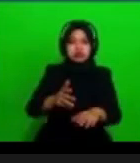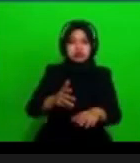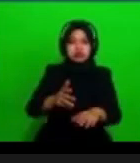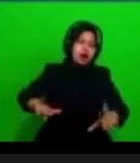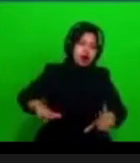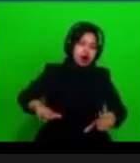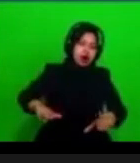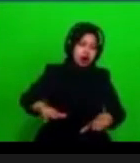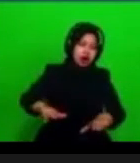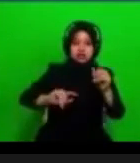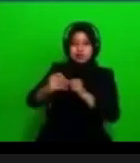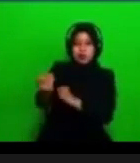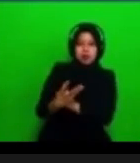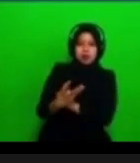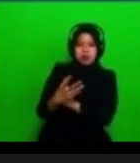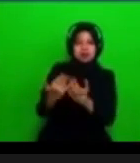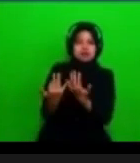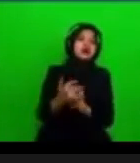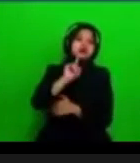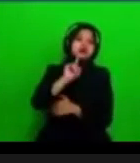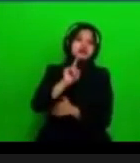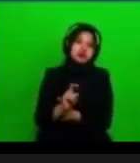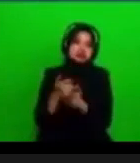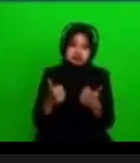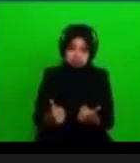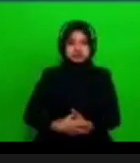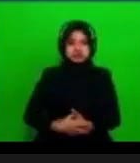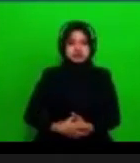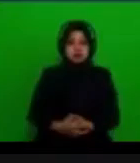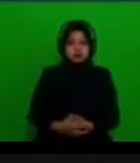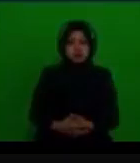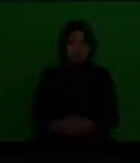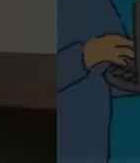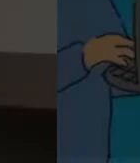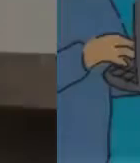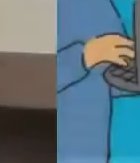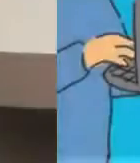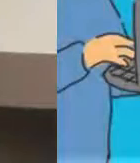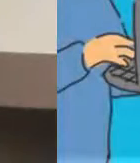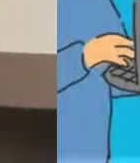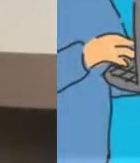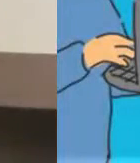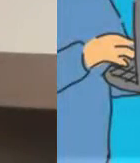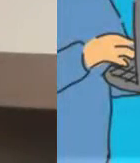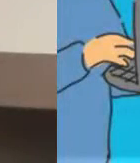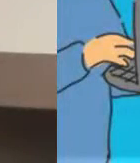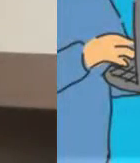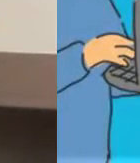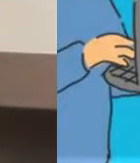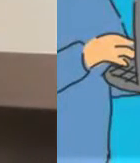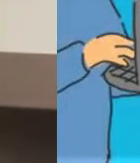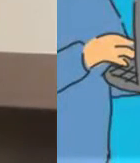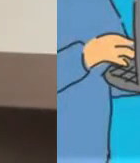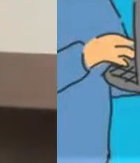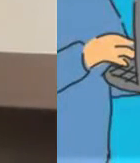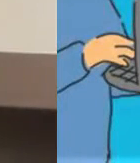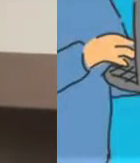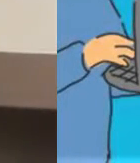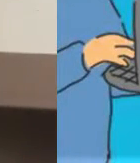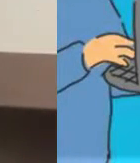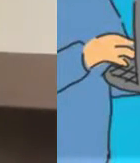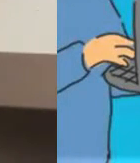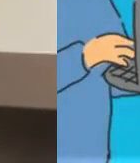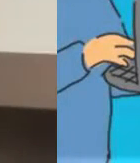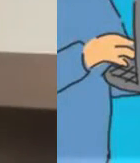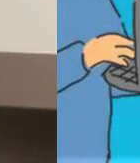mereka bisa menjadi jawaban atas kebutuhan masyarakat. Kami mendorong guru-guru untuk merancang metode pembelajaran berbasis proyek yang